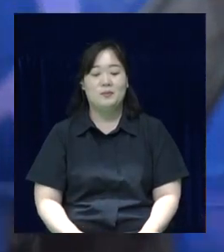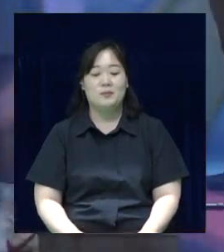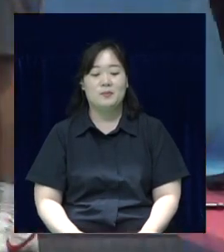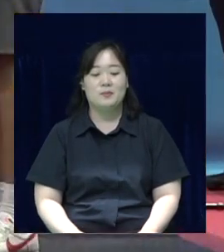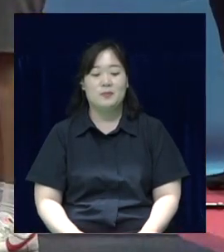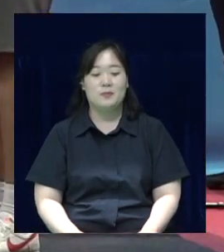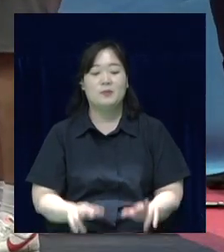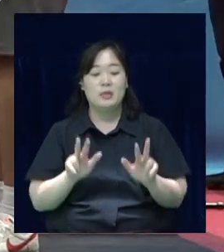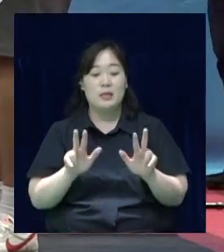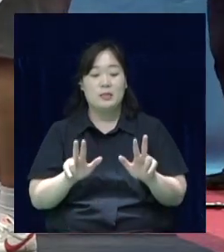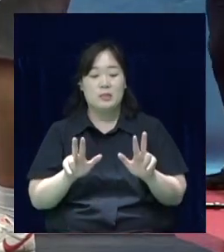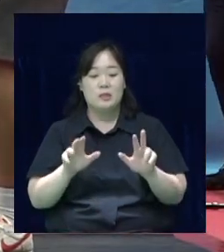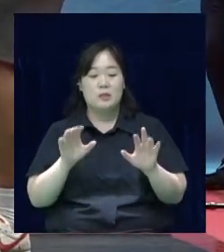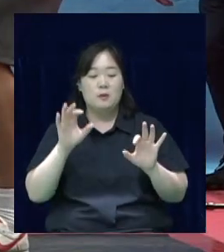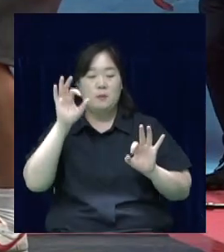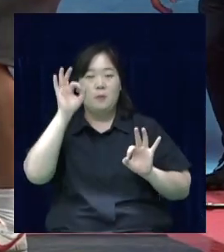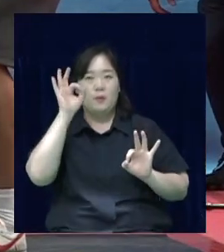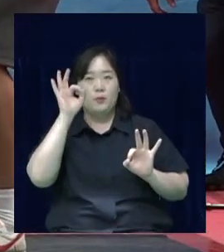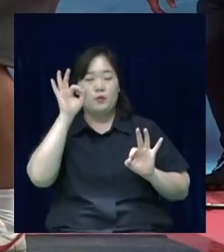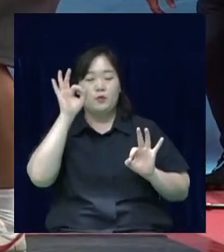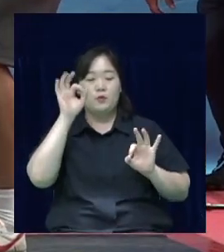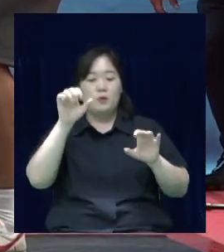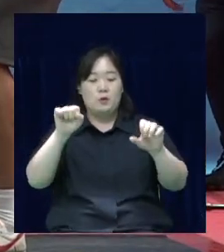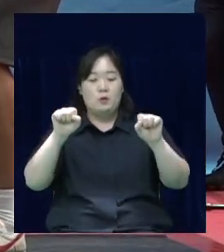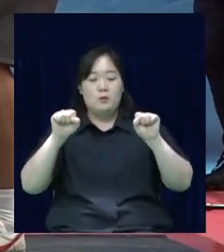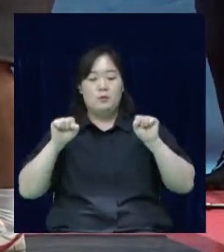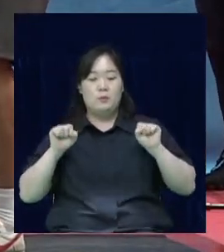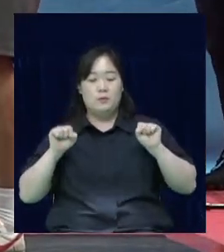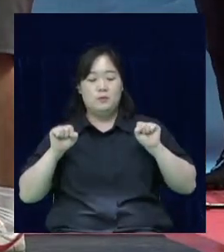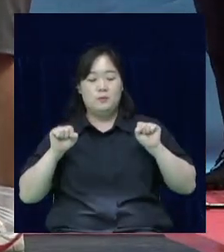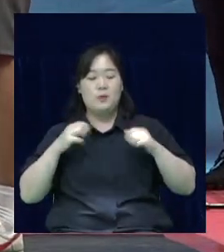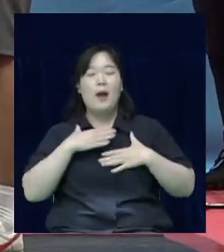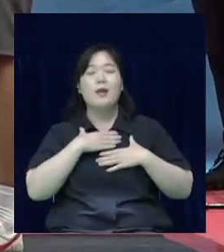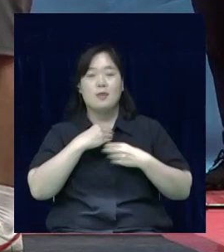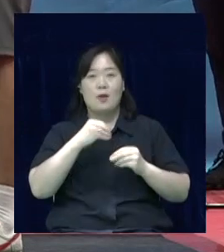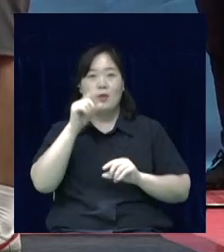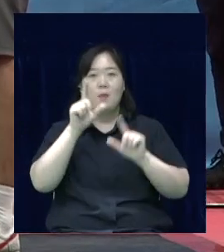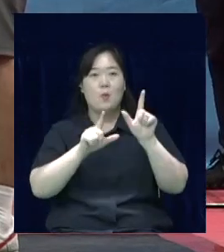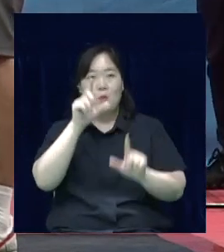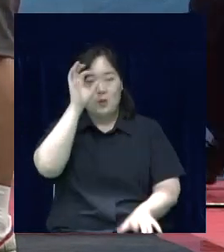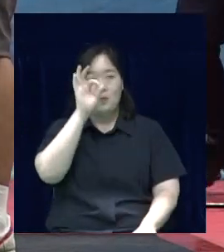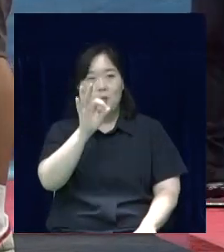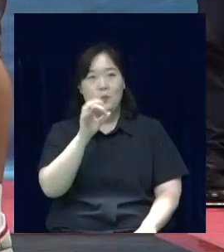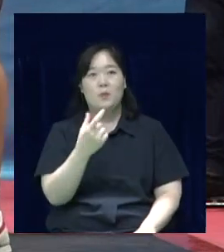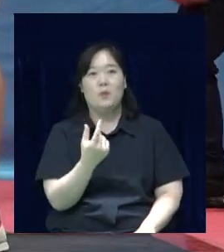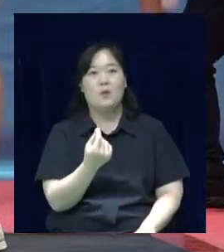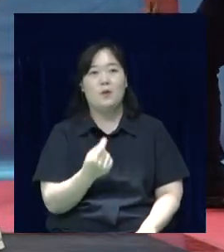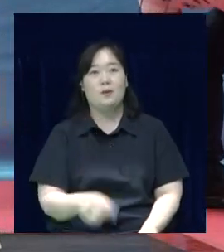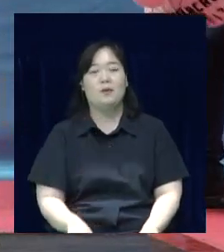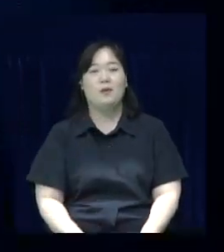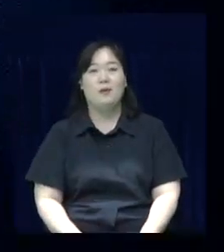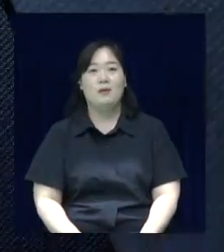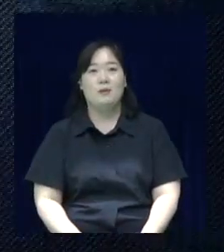좀 이 멈춤 동작에서의 좀 뭔가 그 안정감 정도가 돼 많이 예. 안정적인 모습이 예. 보여지네요.